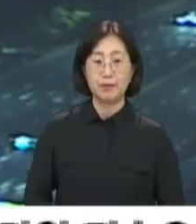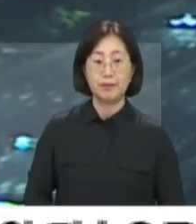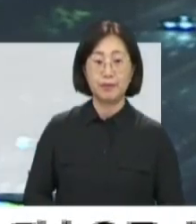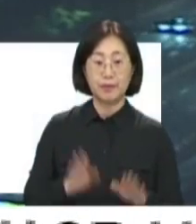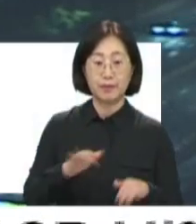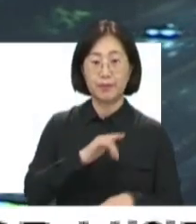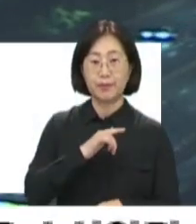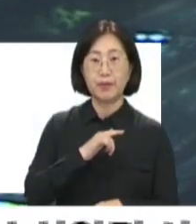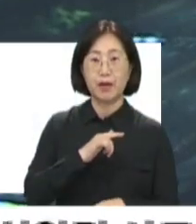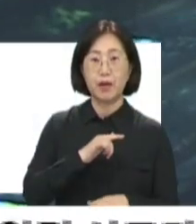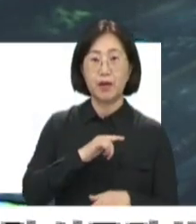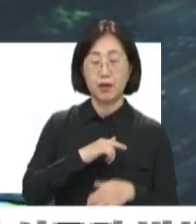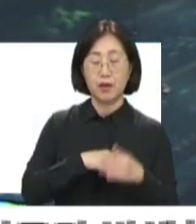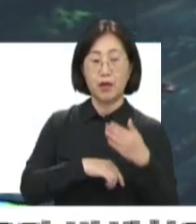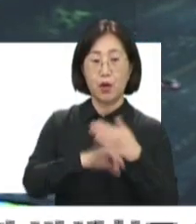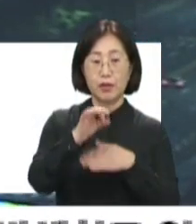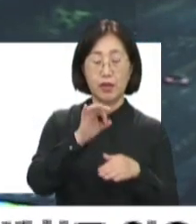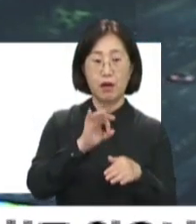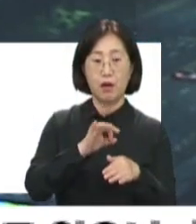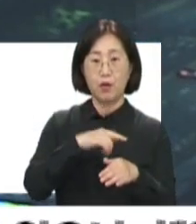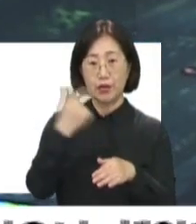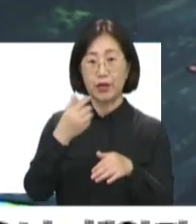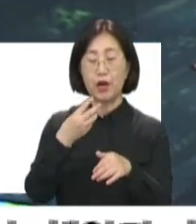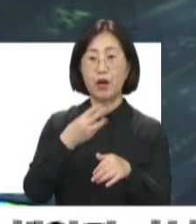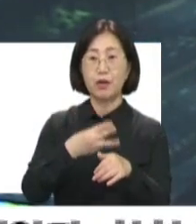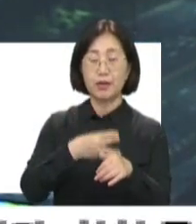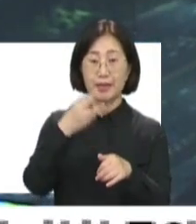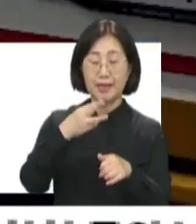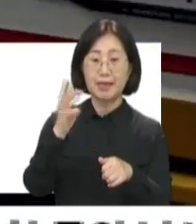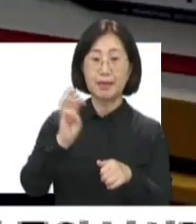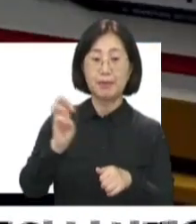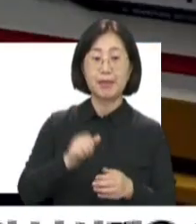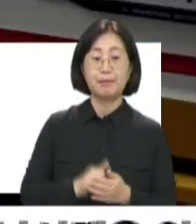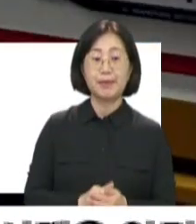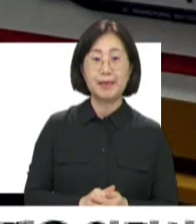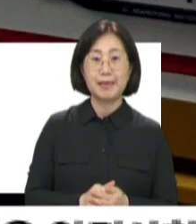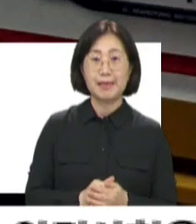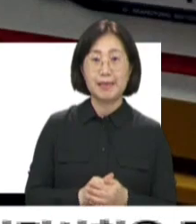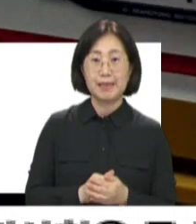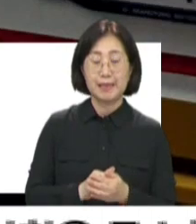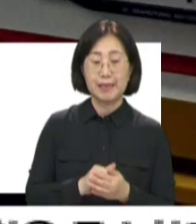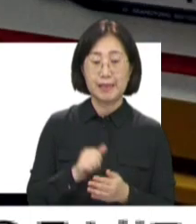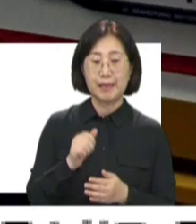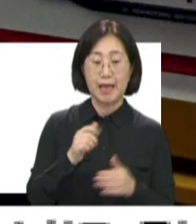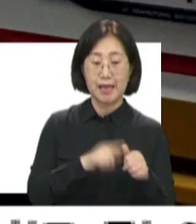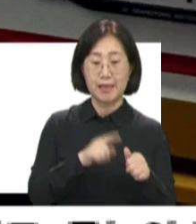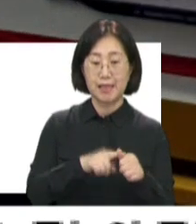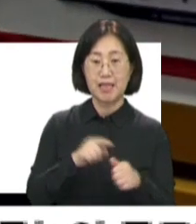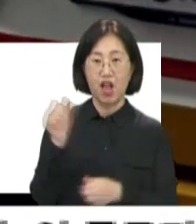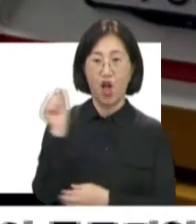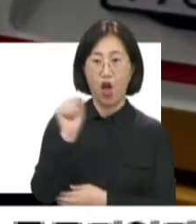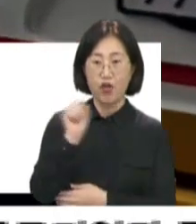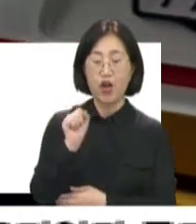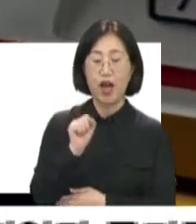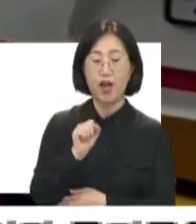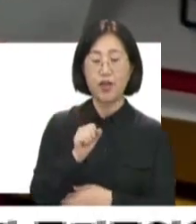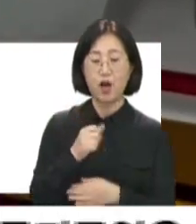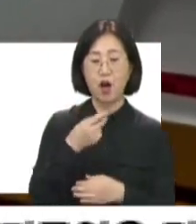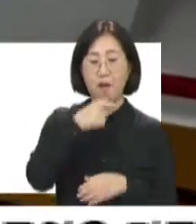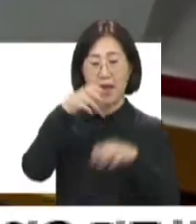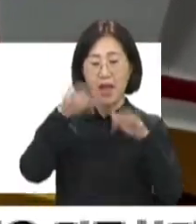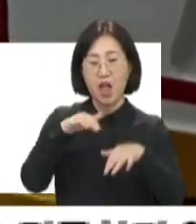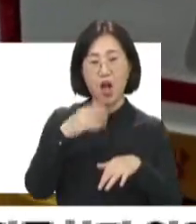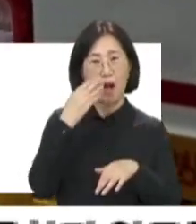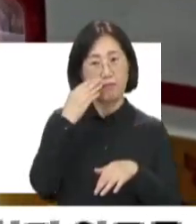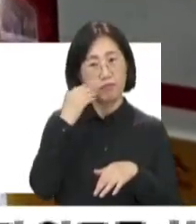오늘 오전 10시 반쯤 서산시 음암면 탑곡 교차로 부근에서가 몰던 차량이 빗길에 미끄러지면서 고가 형태의 도로